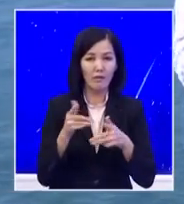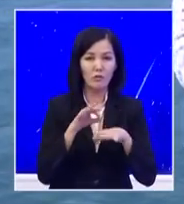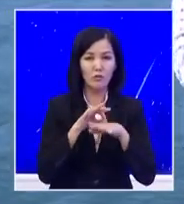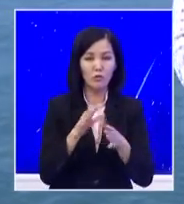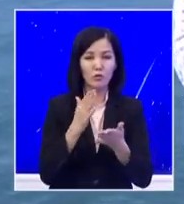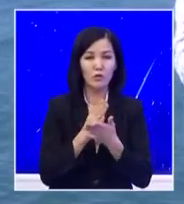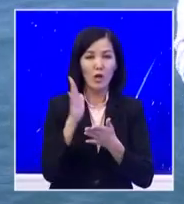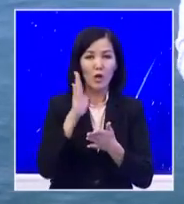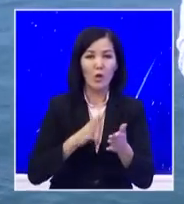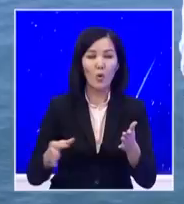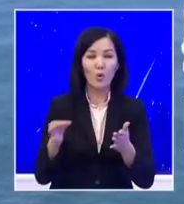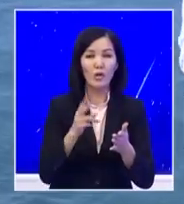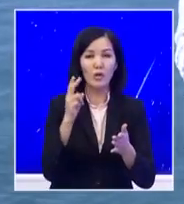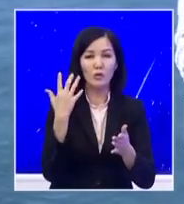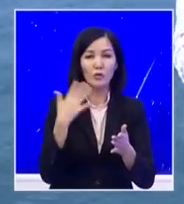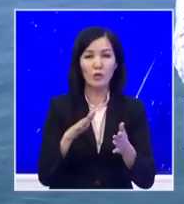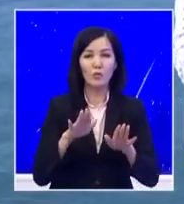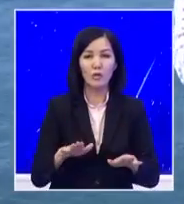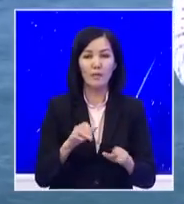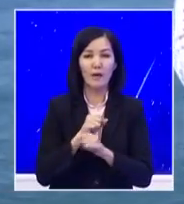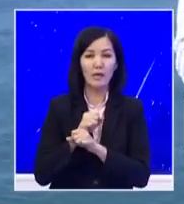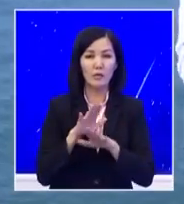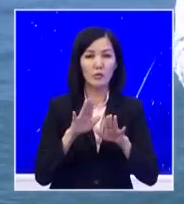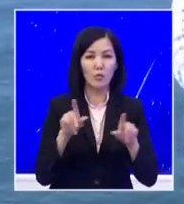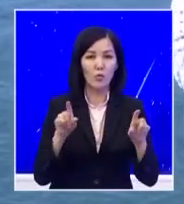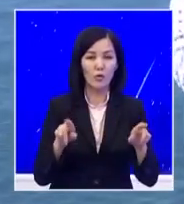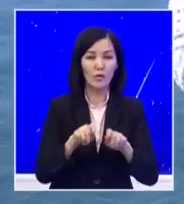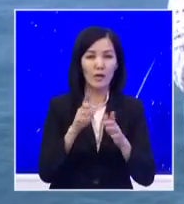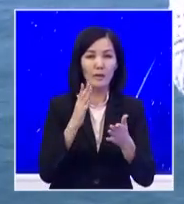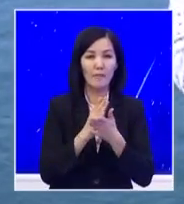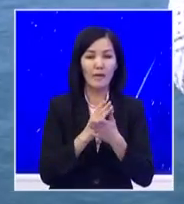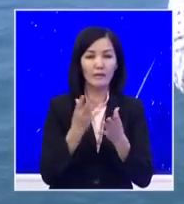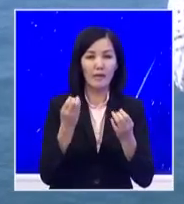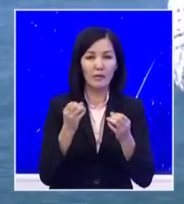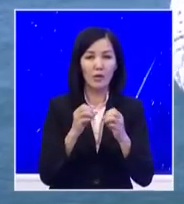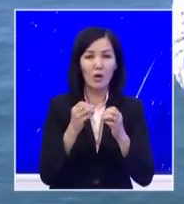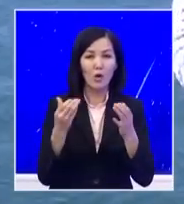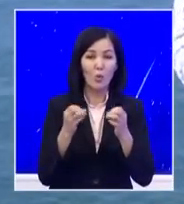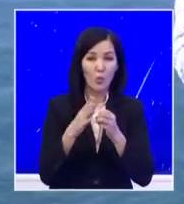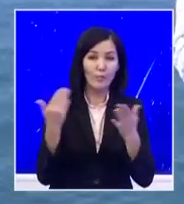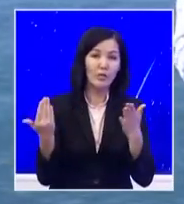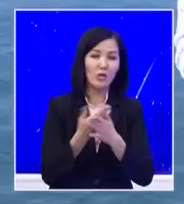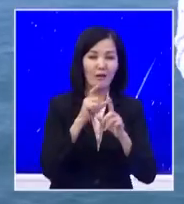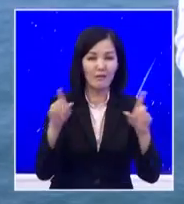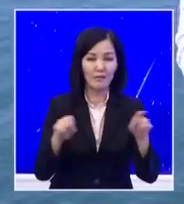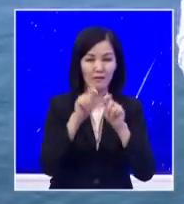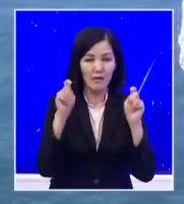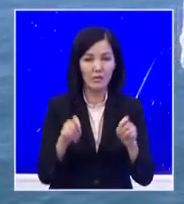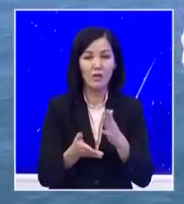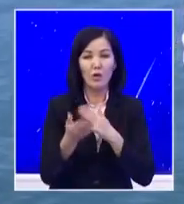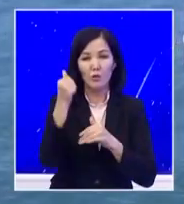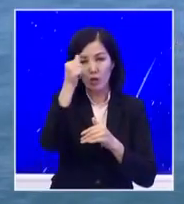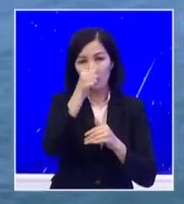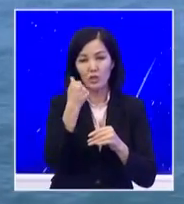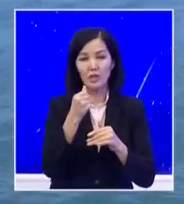бұл көл жағалауында 250 демалыс орны бар. Биылда толықпақ 15 нысан іске қосылады. Мұнда өткен